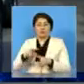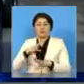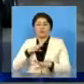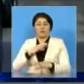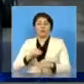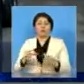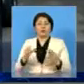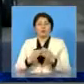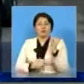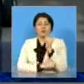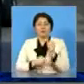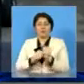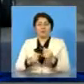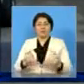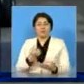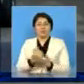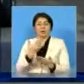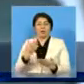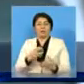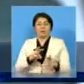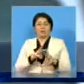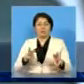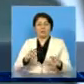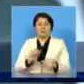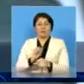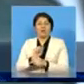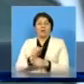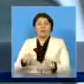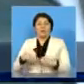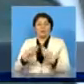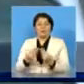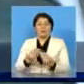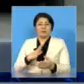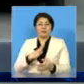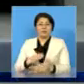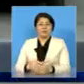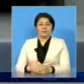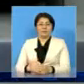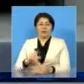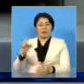Ұжымның еңбегі еш кетпеді. Министрлікпен су жаңа автокөлік кілті тапсырылды. Ең бірінші